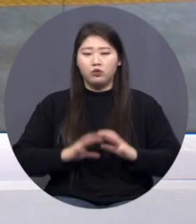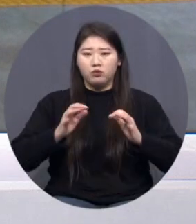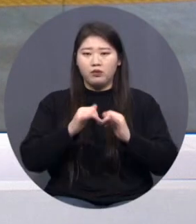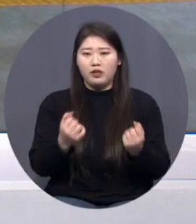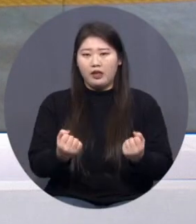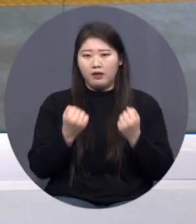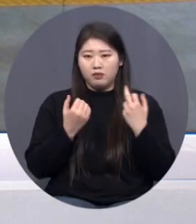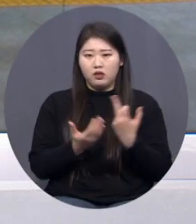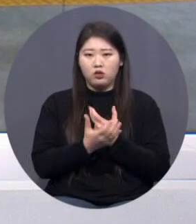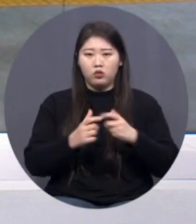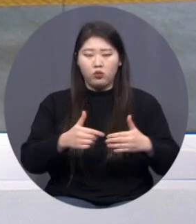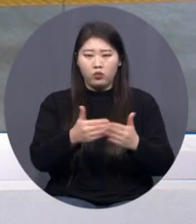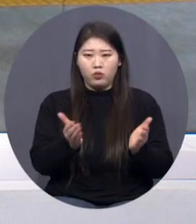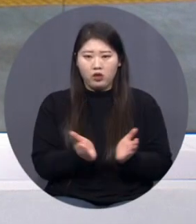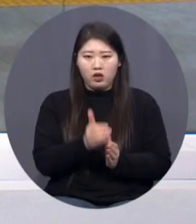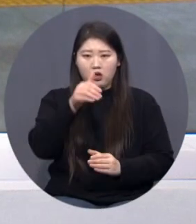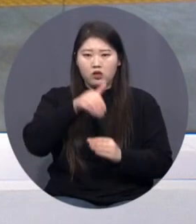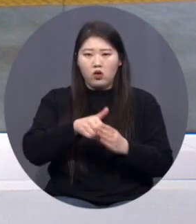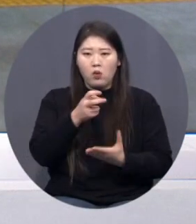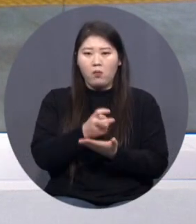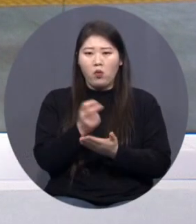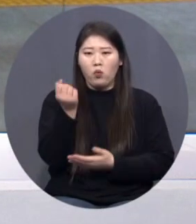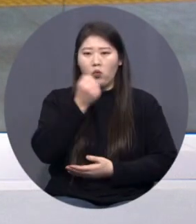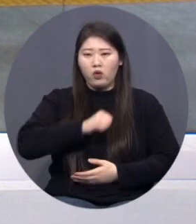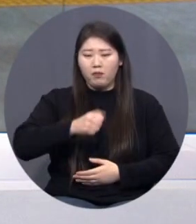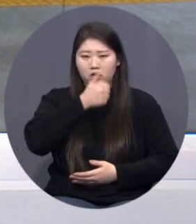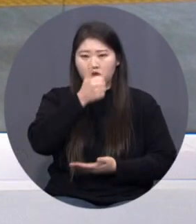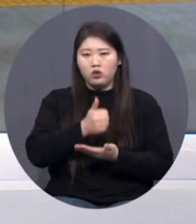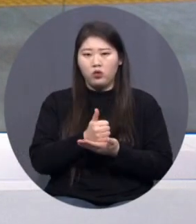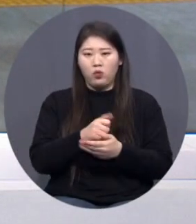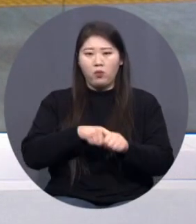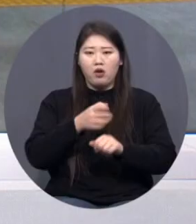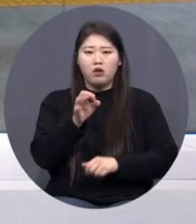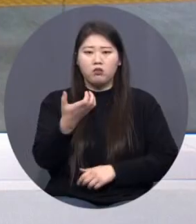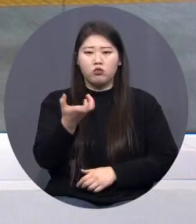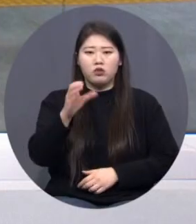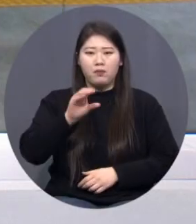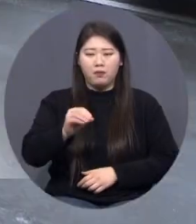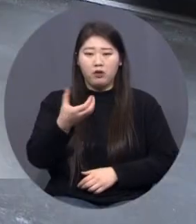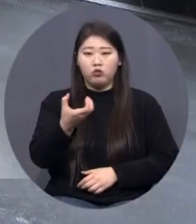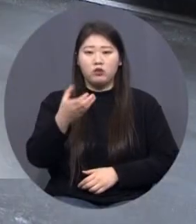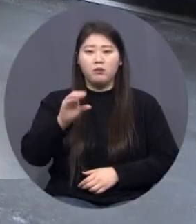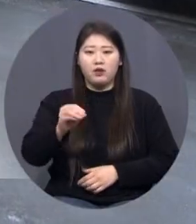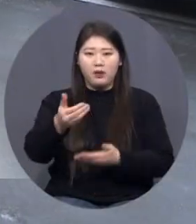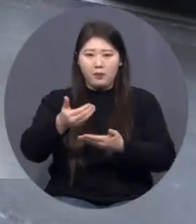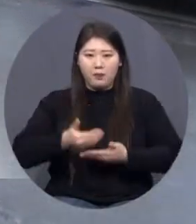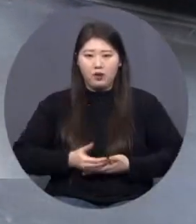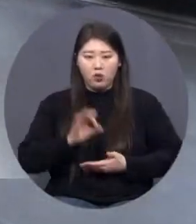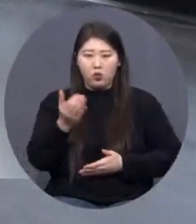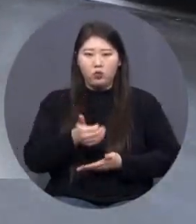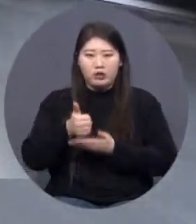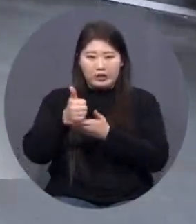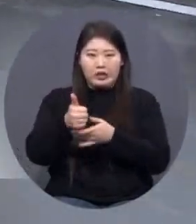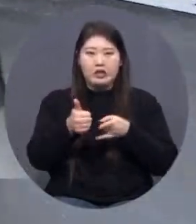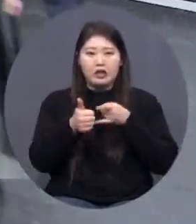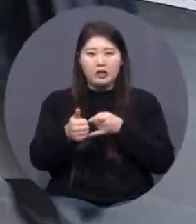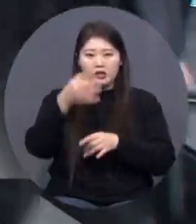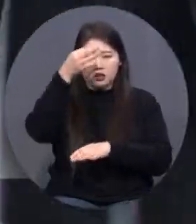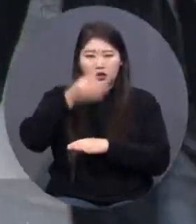국민의힘 제주도당이 선거법 위반 혐의로 1심에서 벌금 90만 원을 선고받은 오영훈 지사에게 사과를